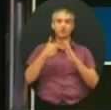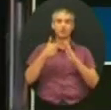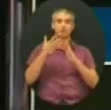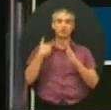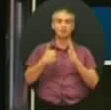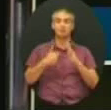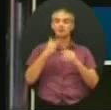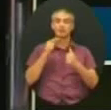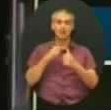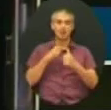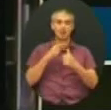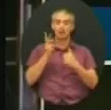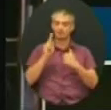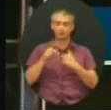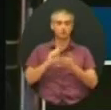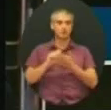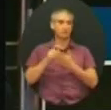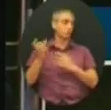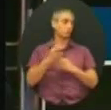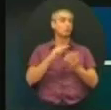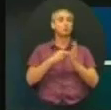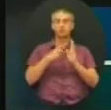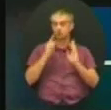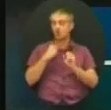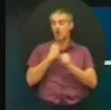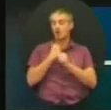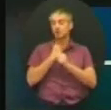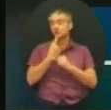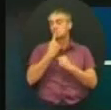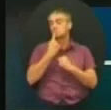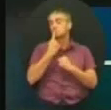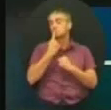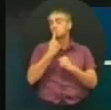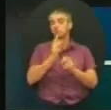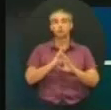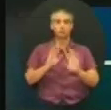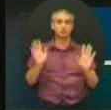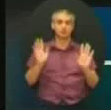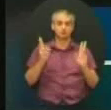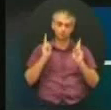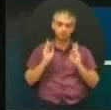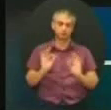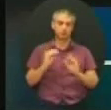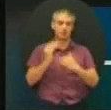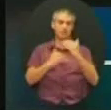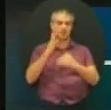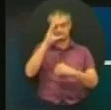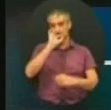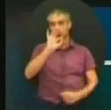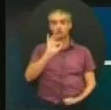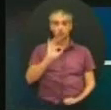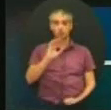לשר יש מנכ״ל. ויש מטה. והוא מינוי פוליטי. והוא יכול לעשות מה שהוא רוצה אמון. בכדי לקדם את האג'נדה